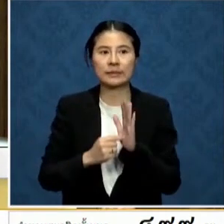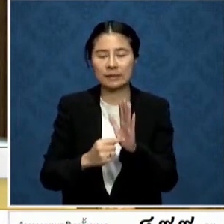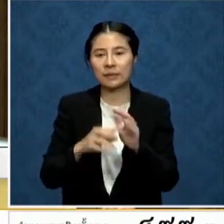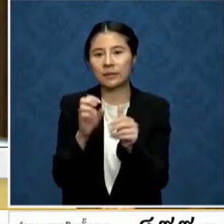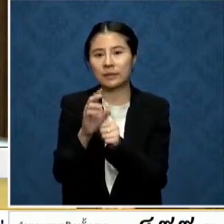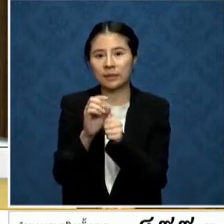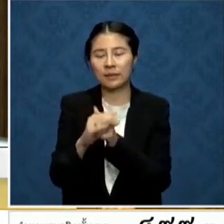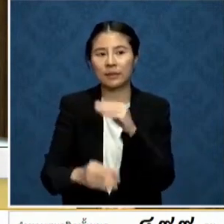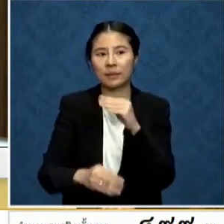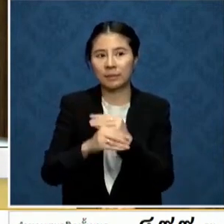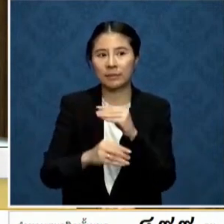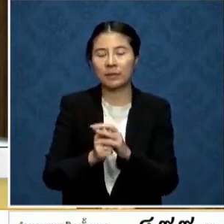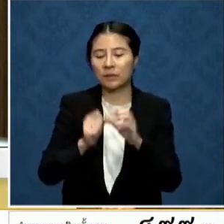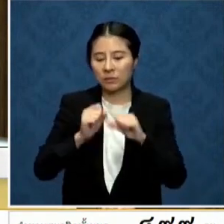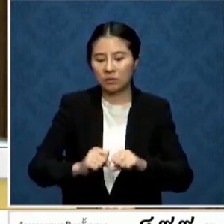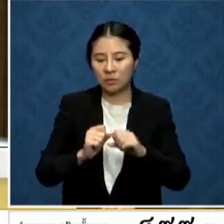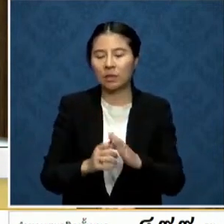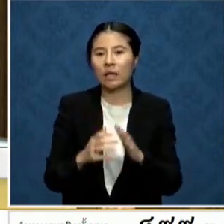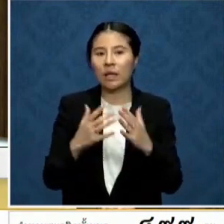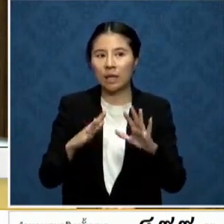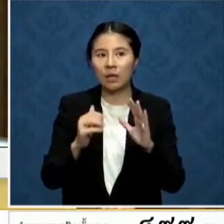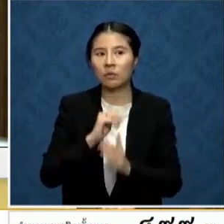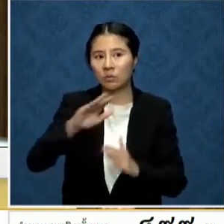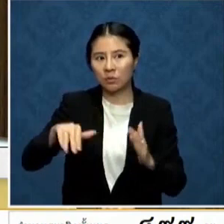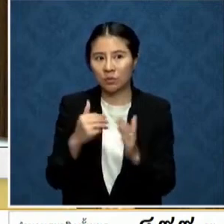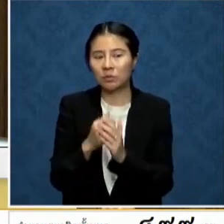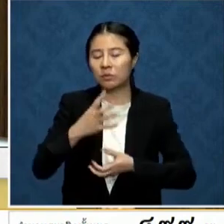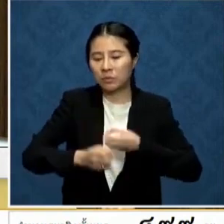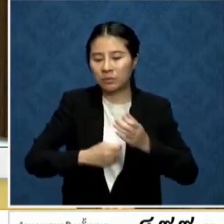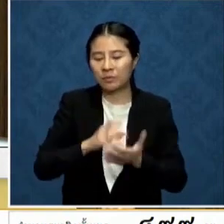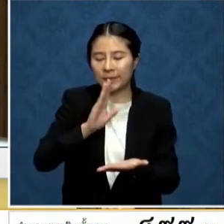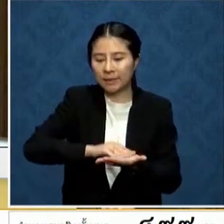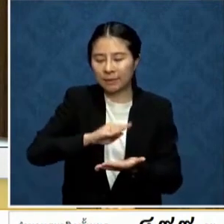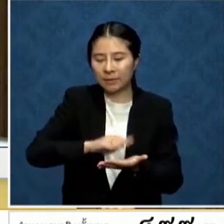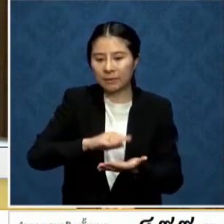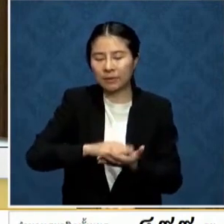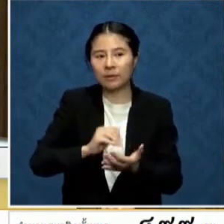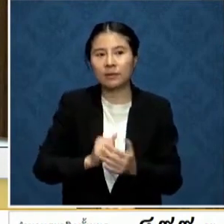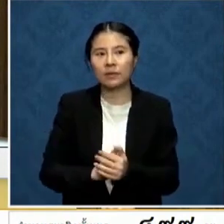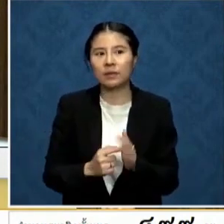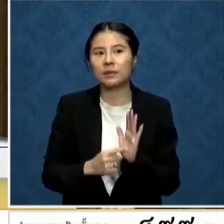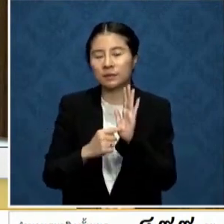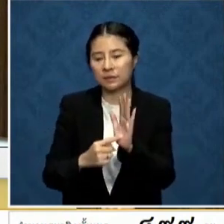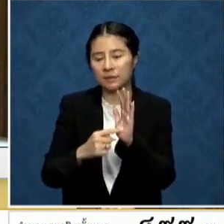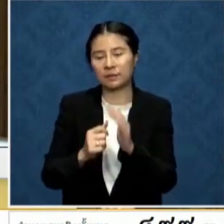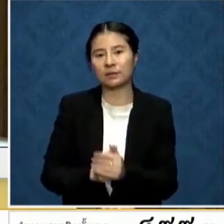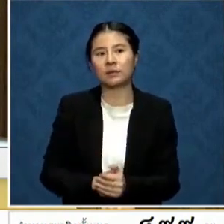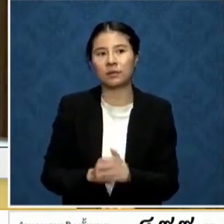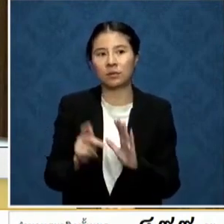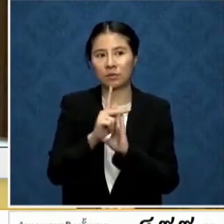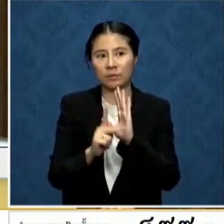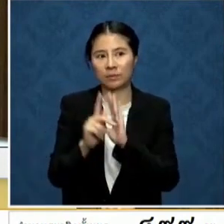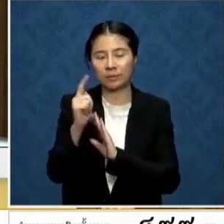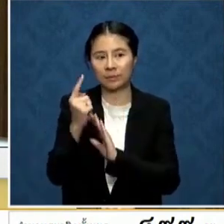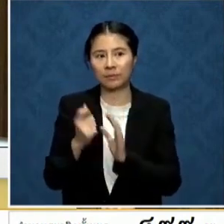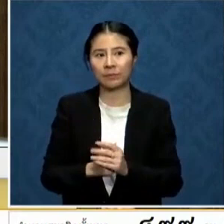ของตนเองแล้วก็หาข้อสุปร่วมกันก่อนที่จะนำร่างที่ทุกฝ่ายนั้นได้แสดงความเห็นแลก็วิเคราะห์อย่างถี่ทั่วนแล้วเนี่ยกลับเข้ามาในสภาแห่งนี้อีกรอบ